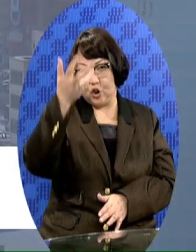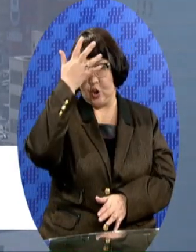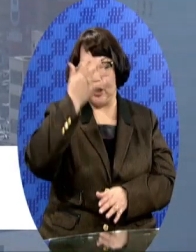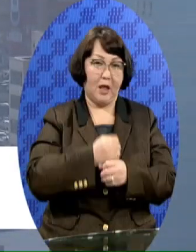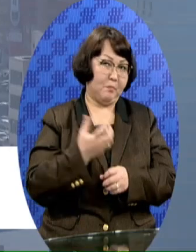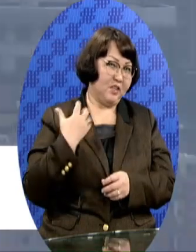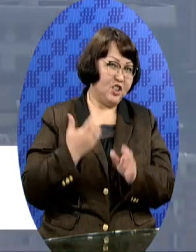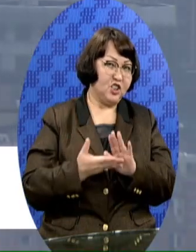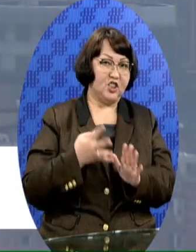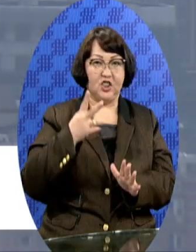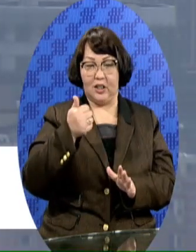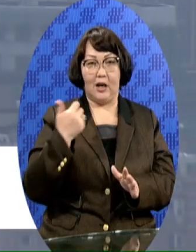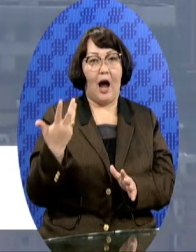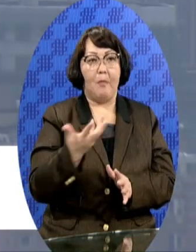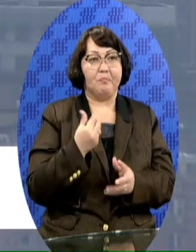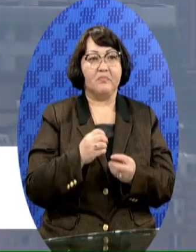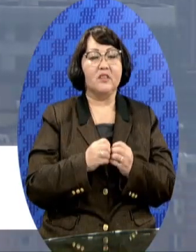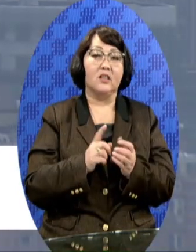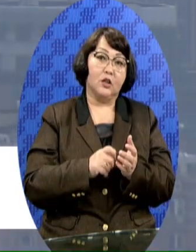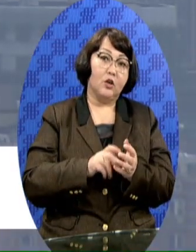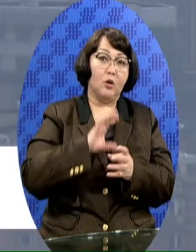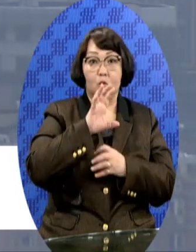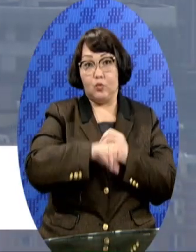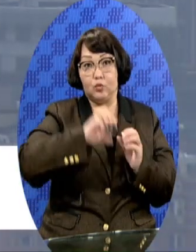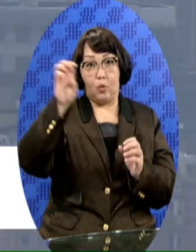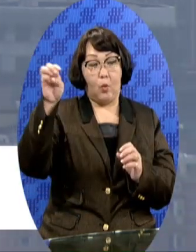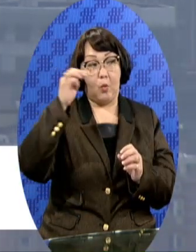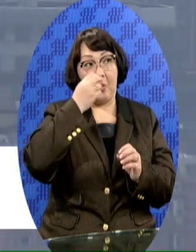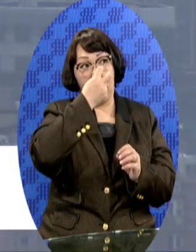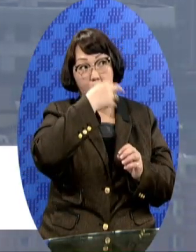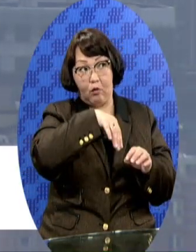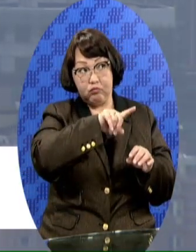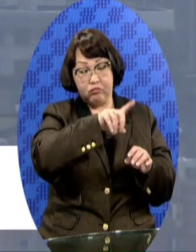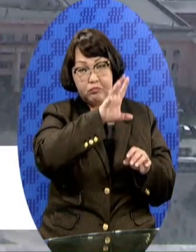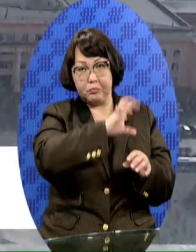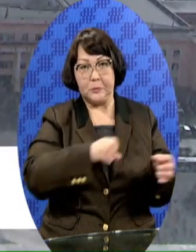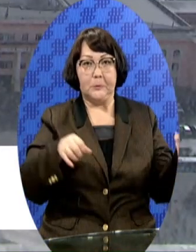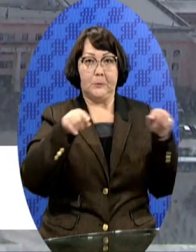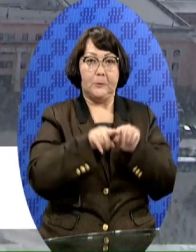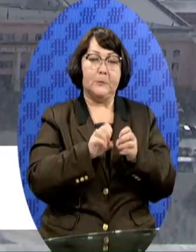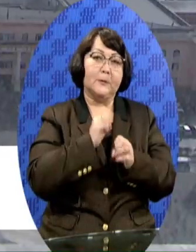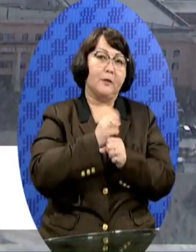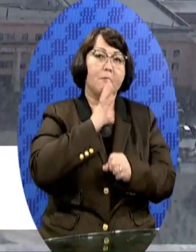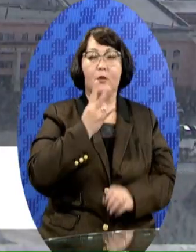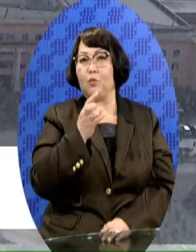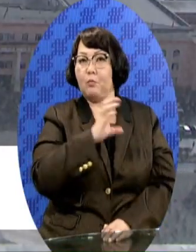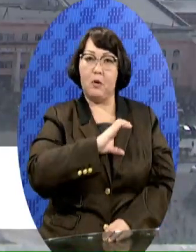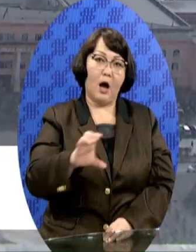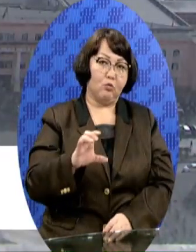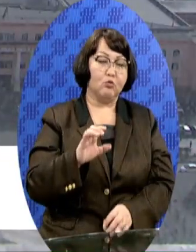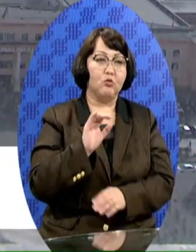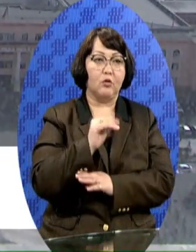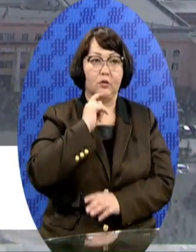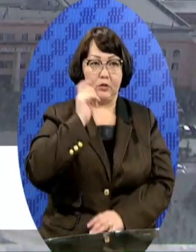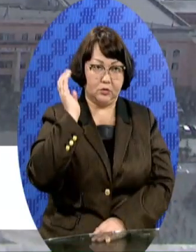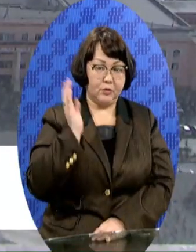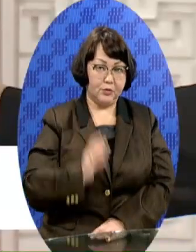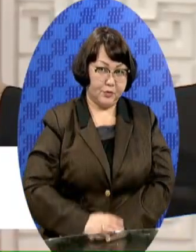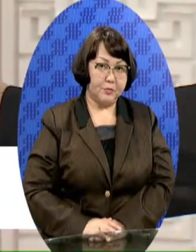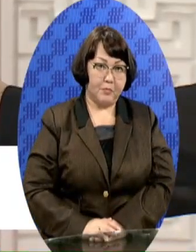хэрэгжүүлэх шаардлагатай гэдгийг олон улсын туршлага харуулж байгаа учраас үүнийг нэвтрүүлэхийн тулд ажиллах болно гэдгийг нэгц үндэсний байгууллагын суурин төлөөлөгч онцолж байна.